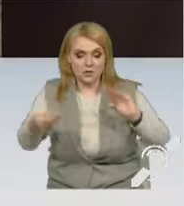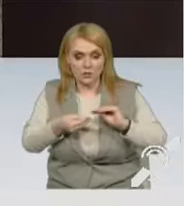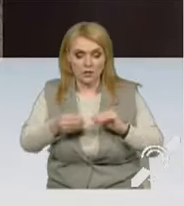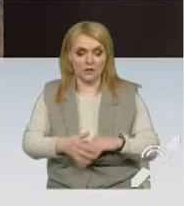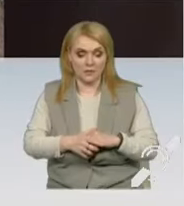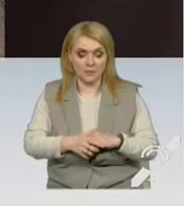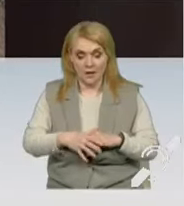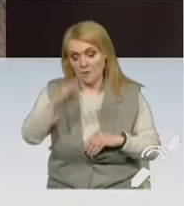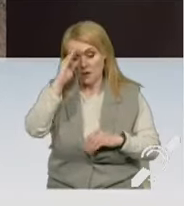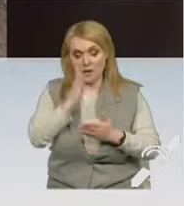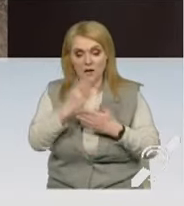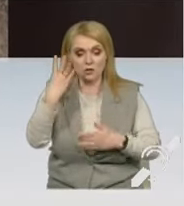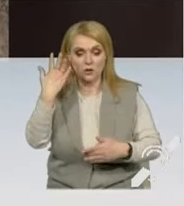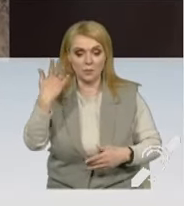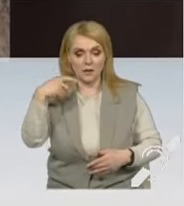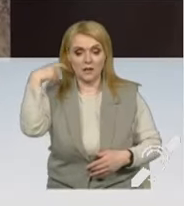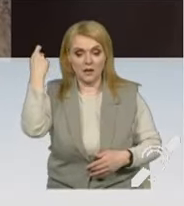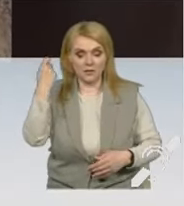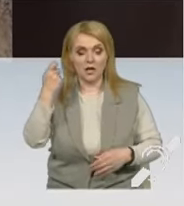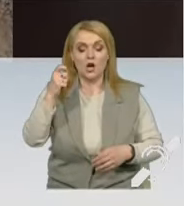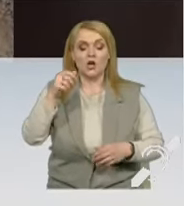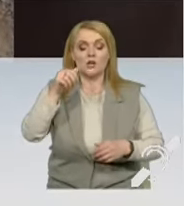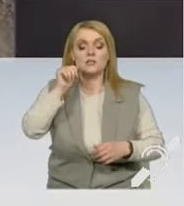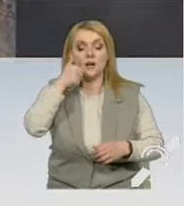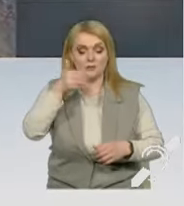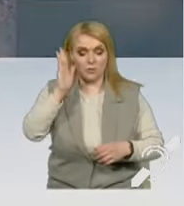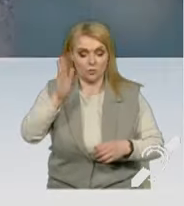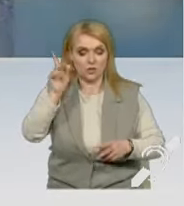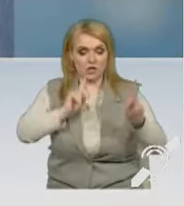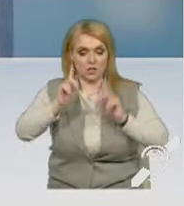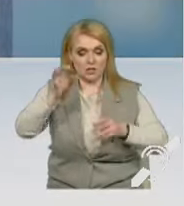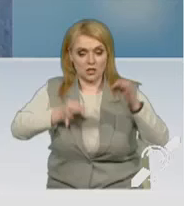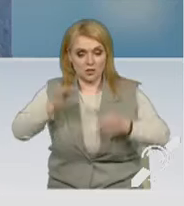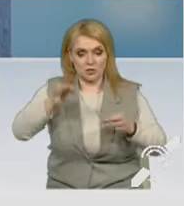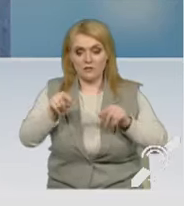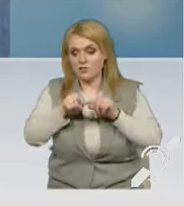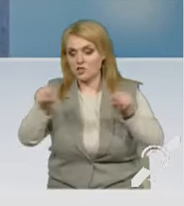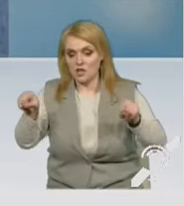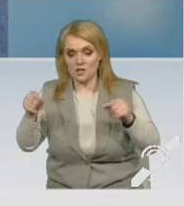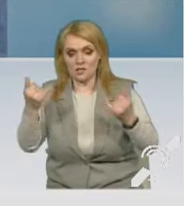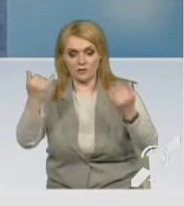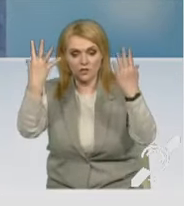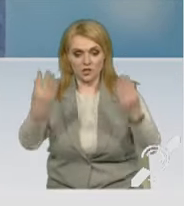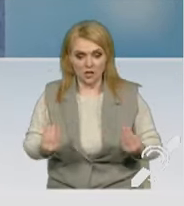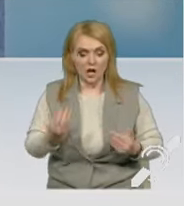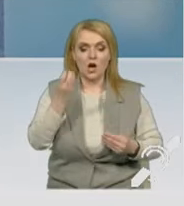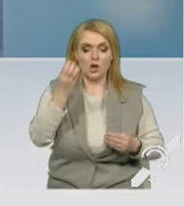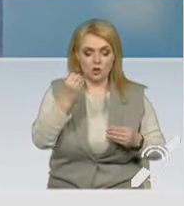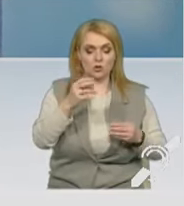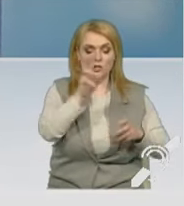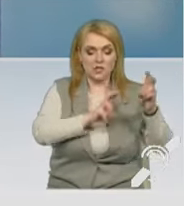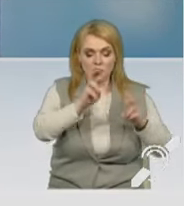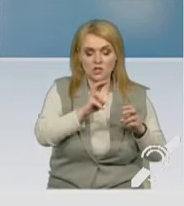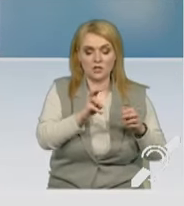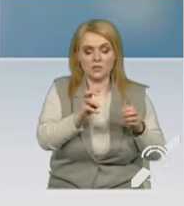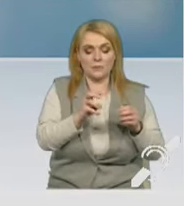45 de ani ședința de judecată va avea loc mâine pe parcursul zilei de astăzi se fac cercetări în satul chițcanii vechi din raionul